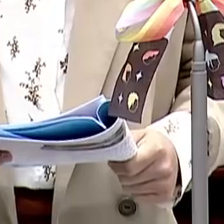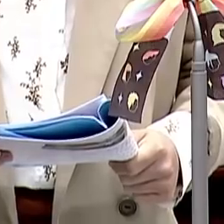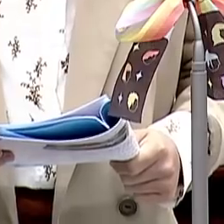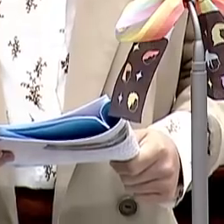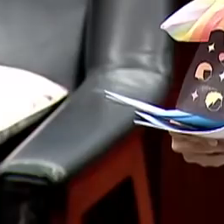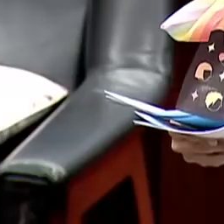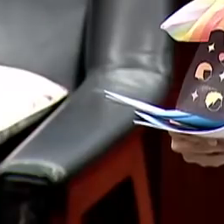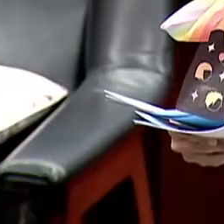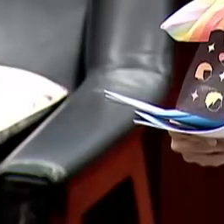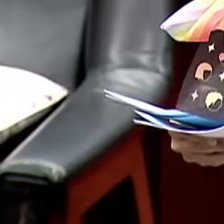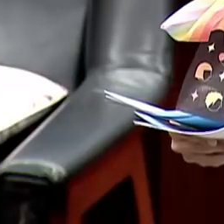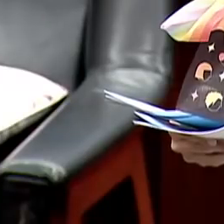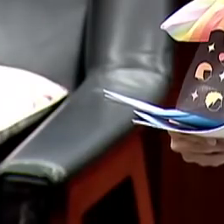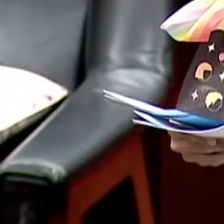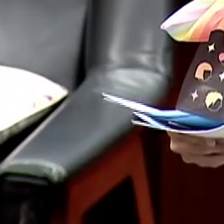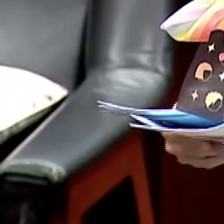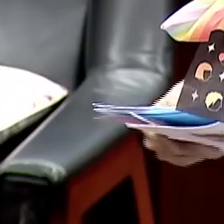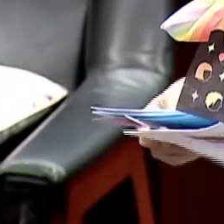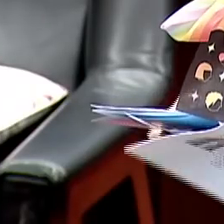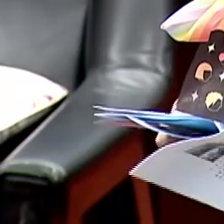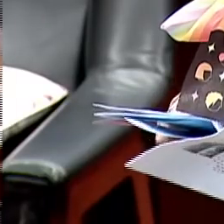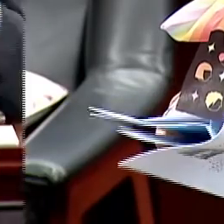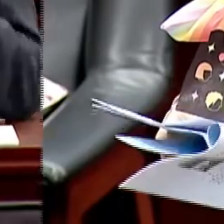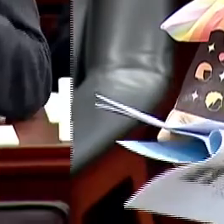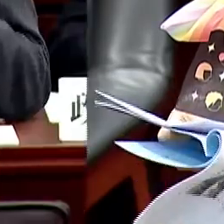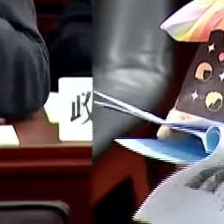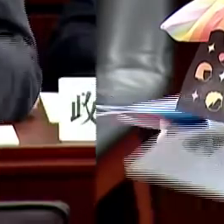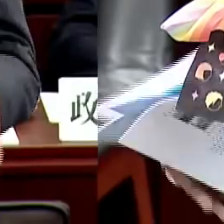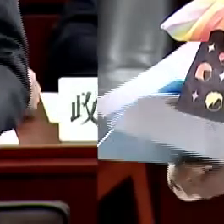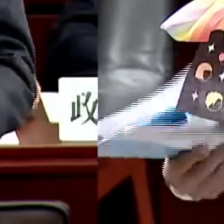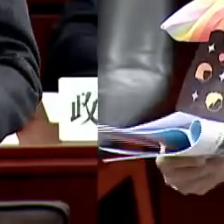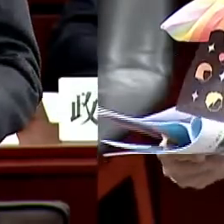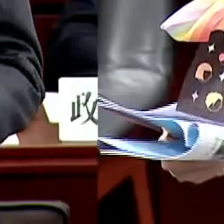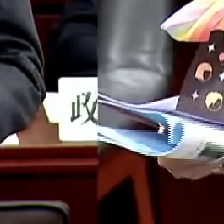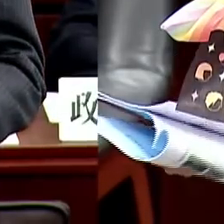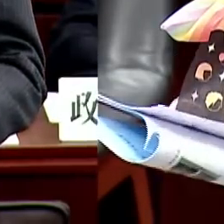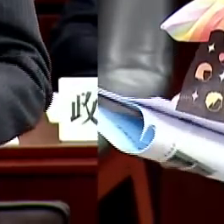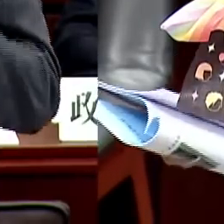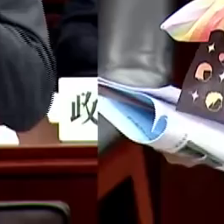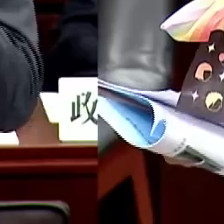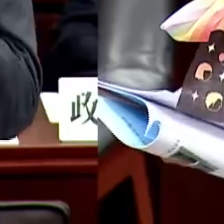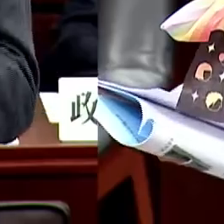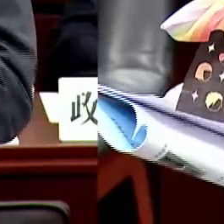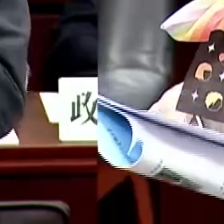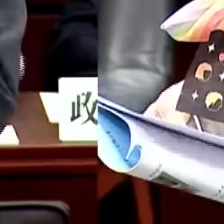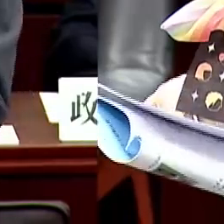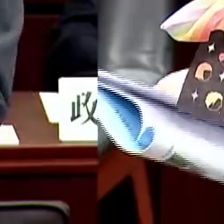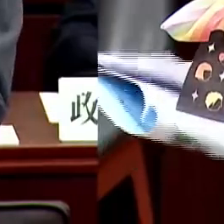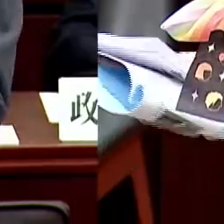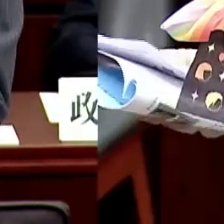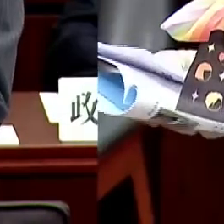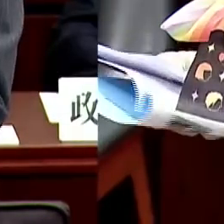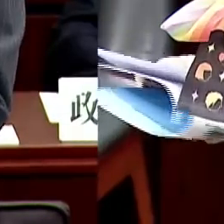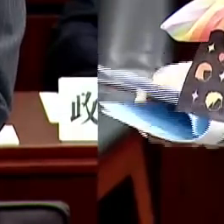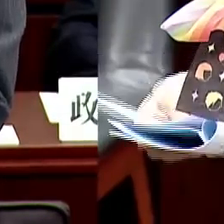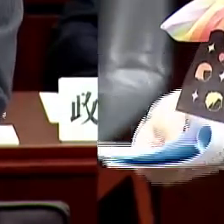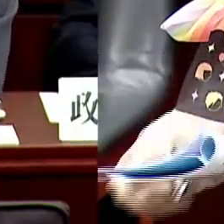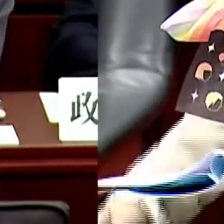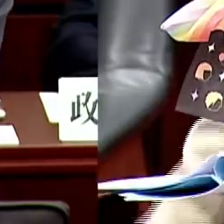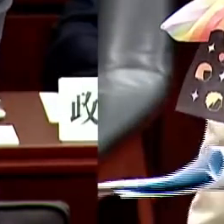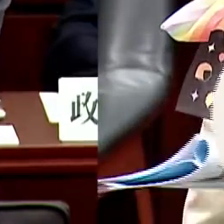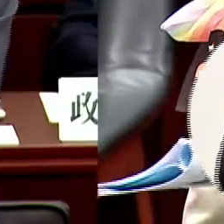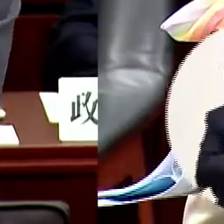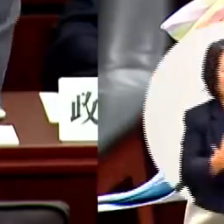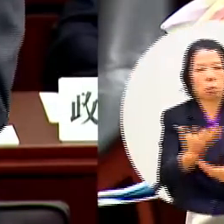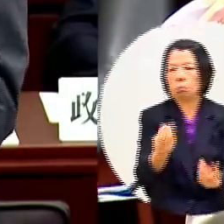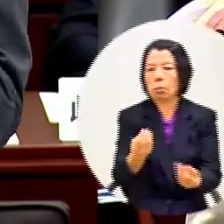可以，是这样的，因为我们这个是独立，我连我都没参与，因为我们九名那个整个专家学者他